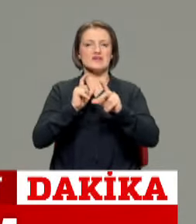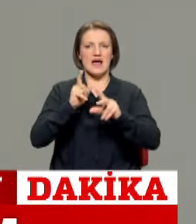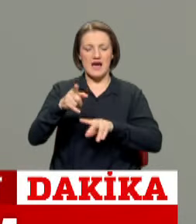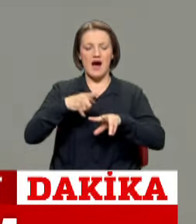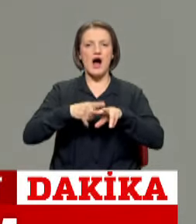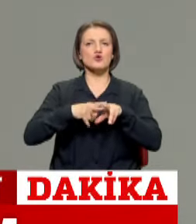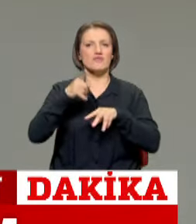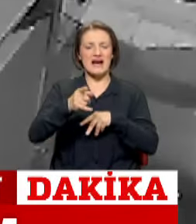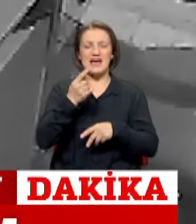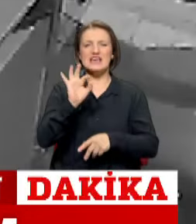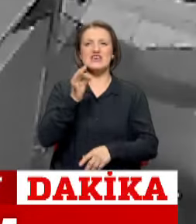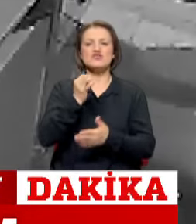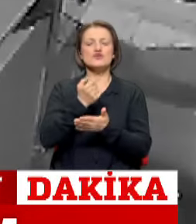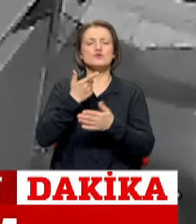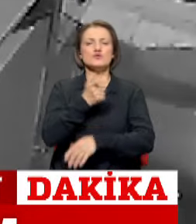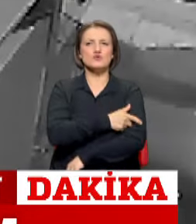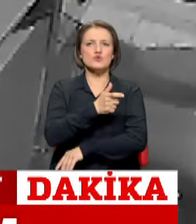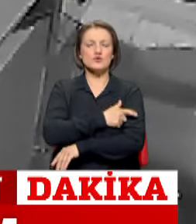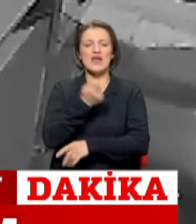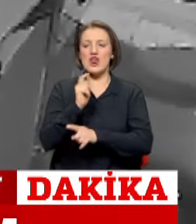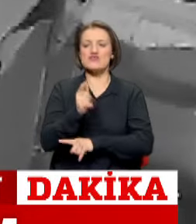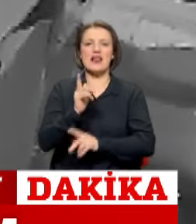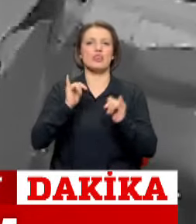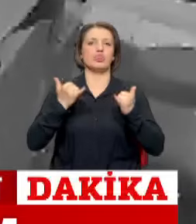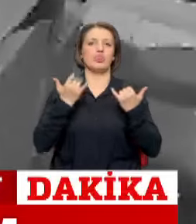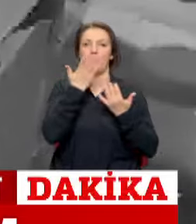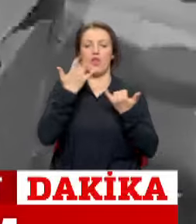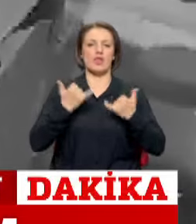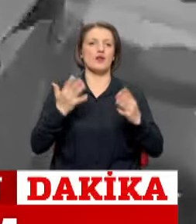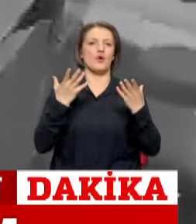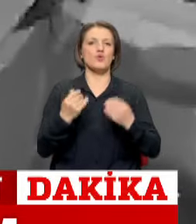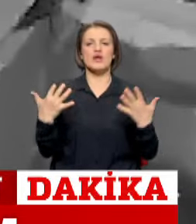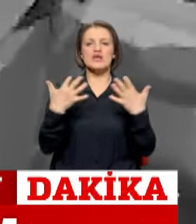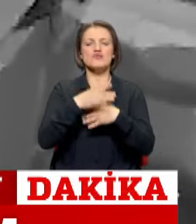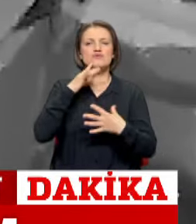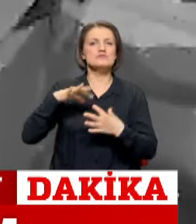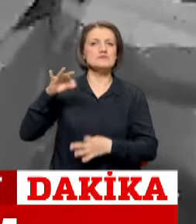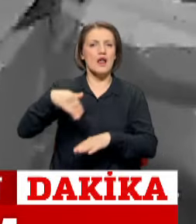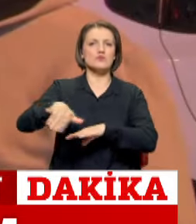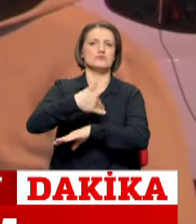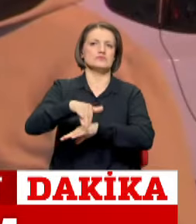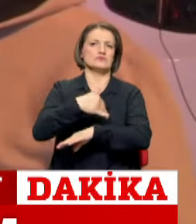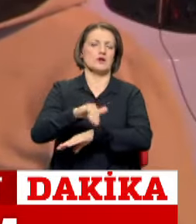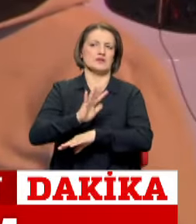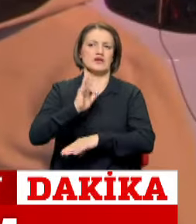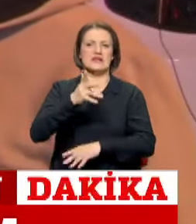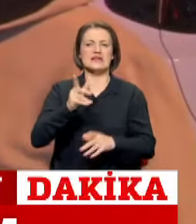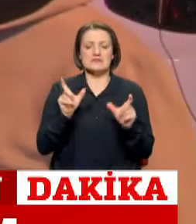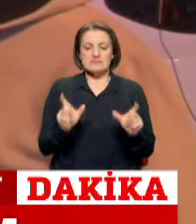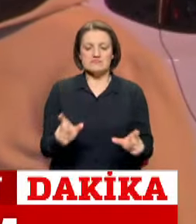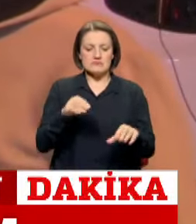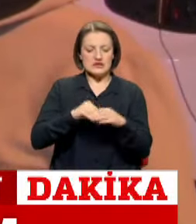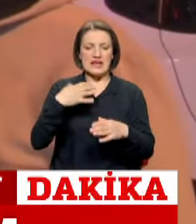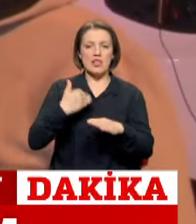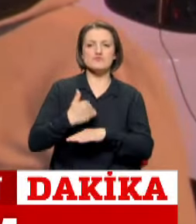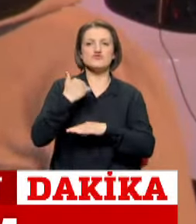ve Yeşilyurt ilçelerinde okulların tatil olmasına neden olmuştu. Geceyi sokakta geçirdi Tokatlılar. Tedbir amaçlı kendimizi dışarıya